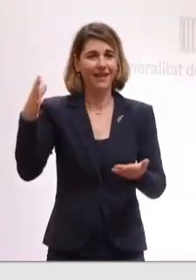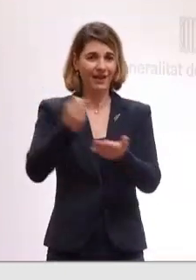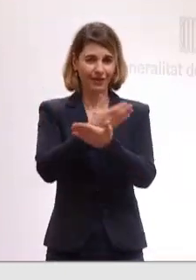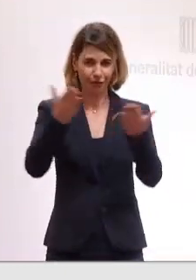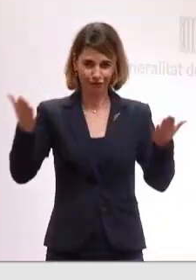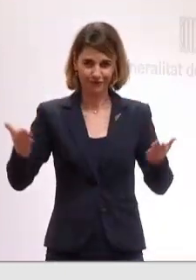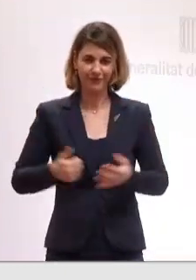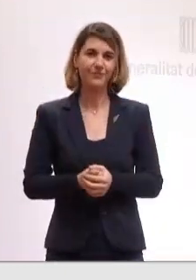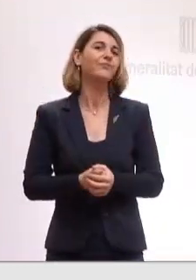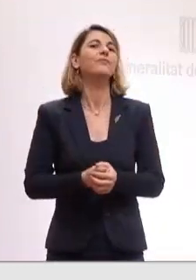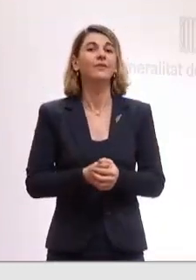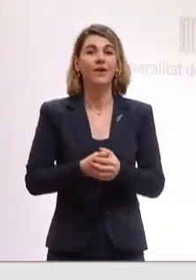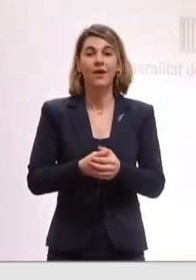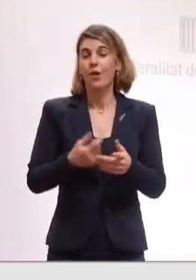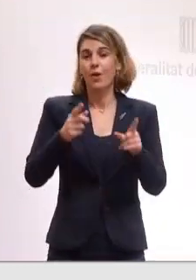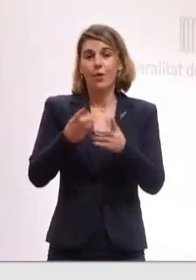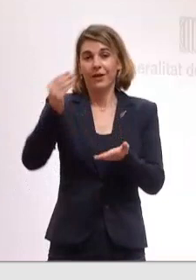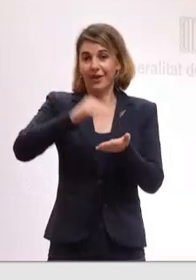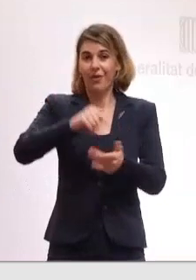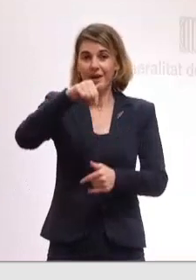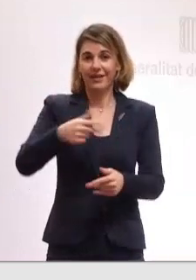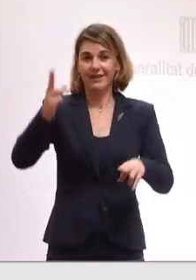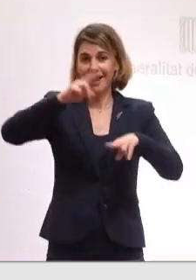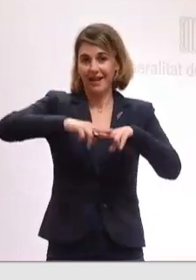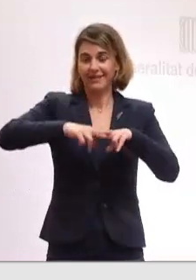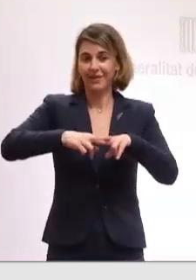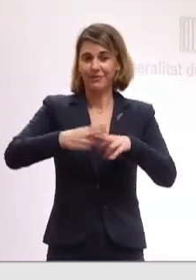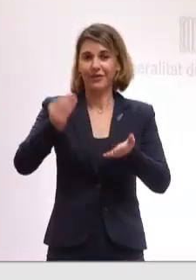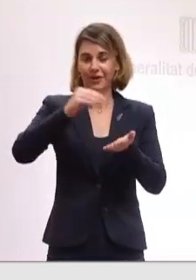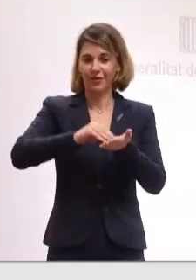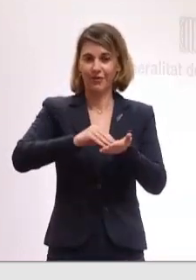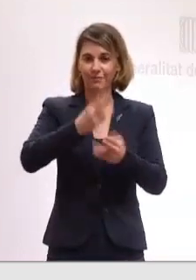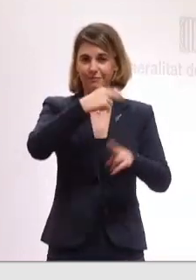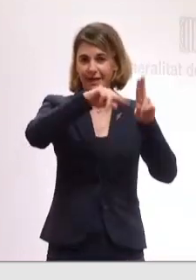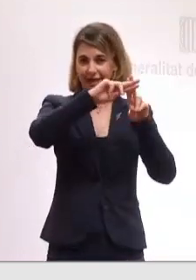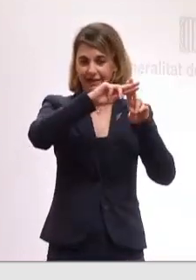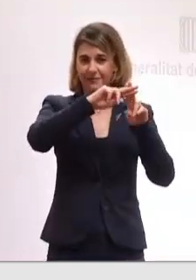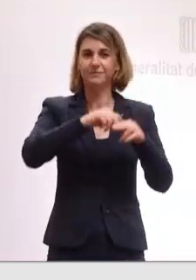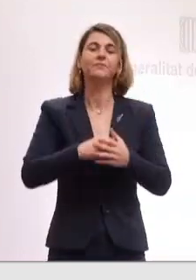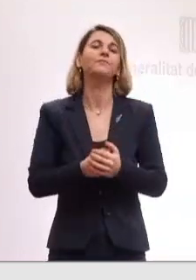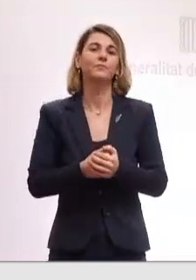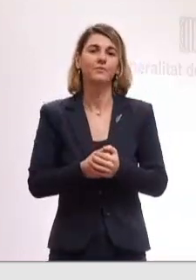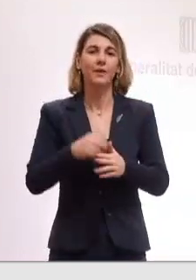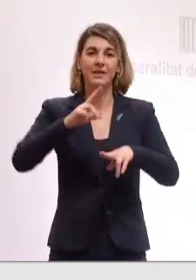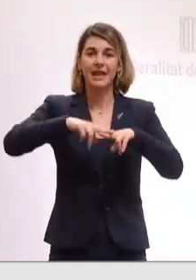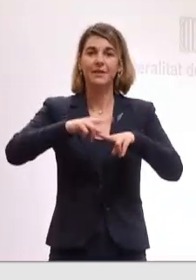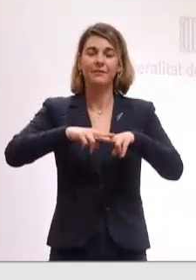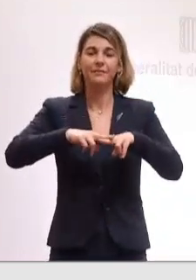tothom. Un any més tornem a trobar-nos aquí al Palau de la Generalitat per celebrar el